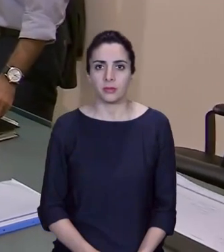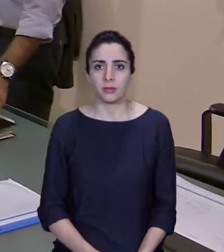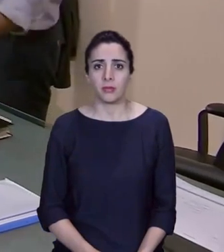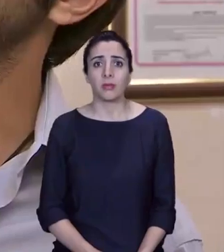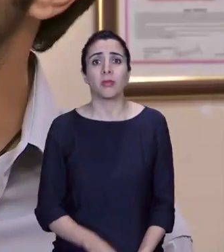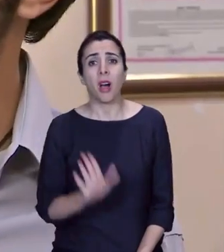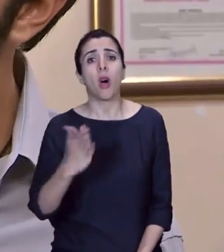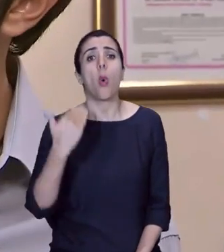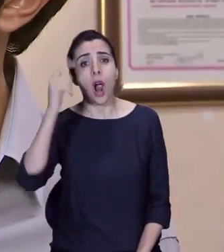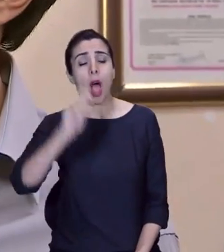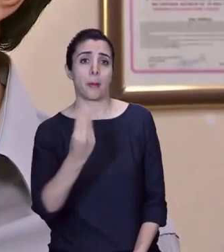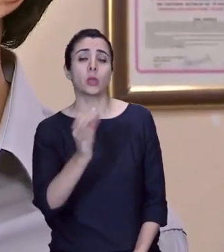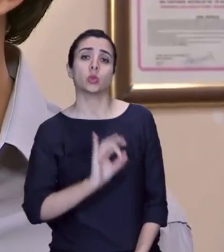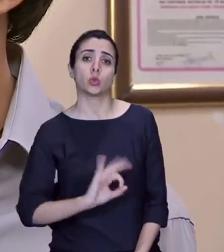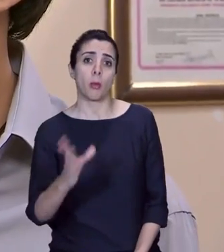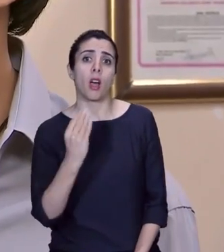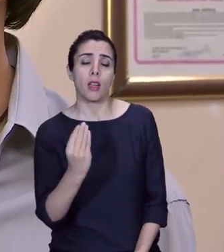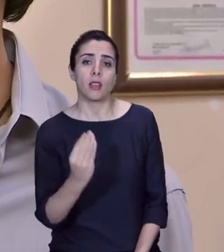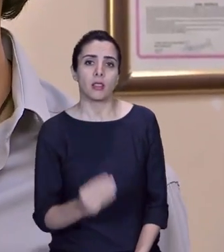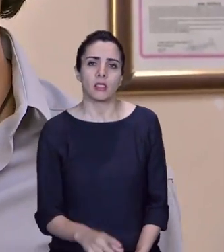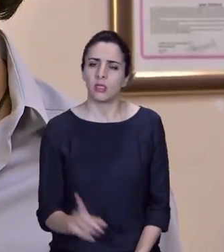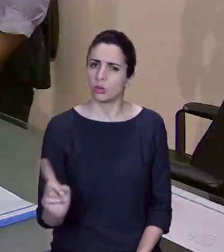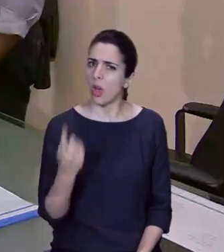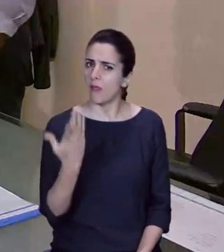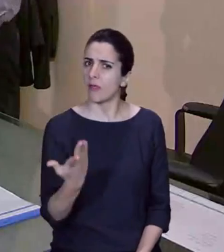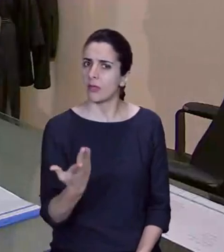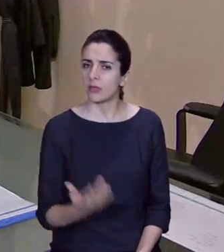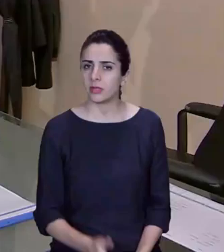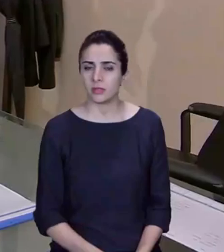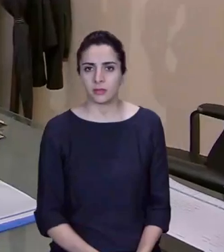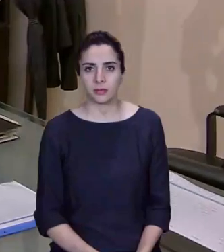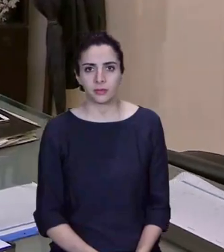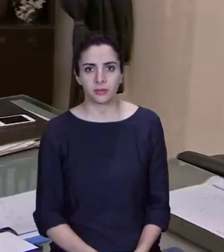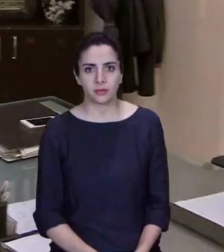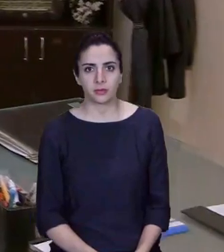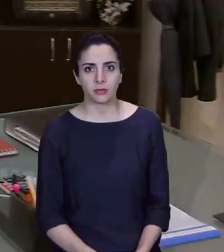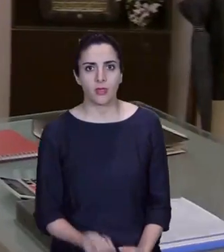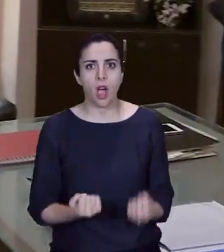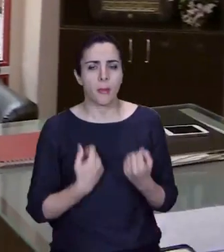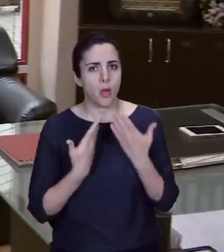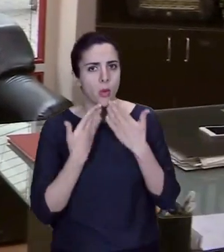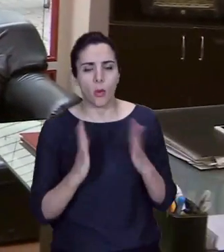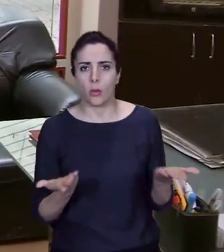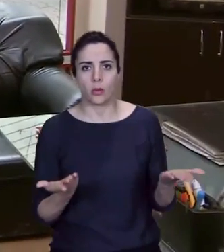Aman ha, burnundan kıl aldırma sen, tamam mı? Allah Allah ya. Araba da yok ya.